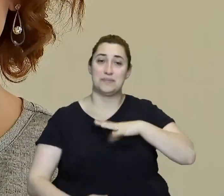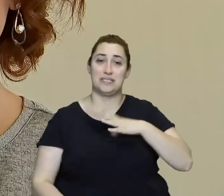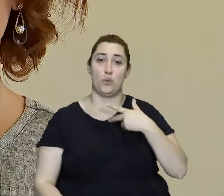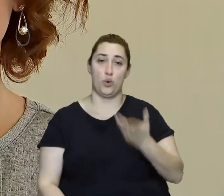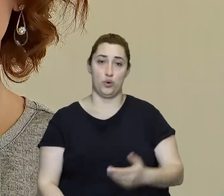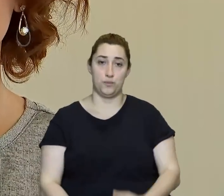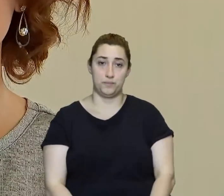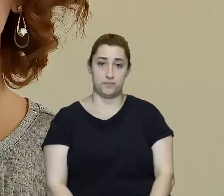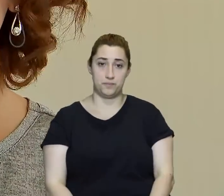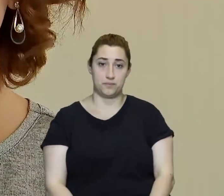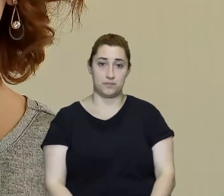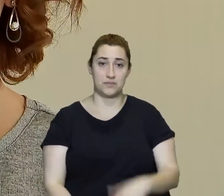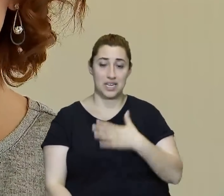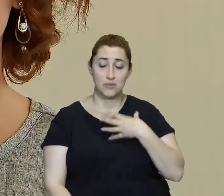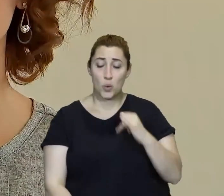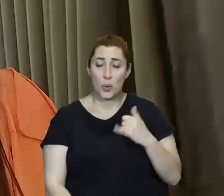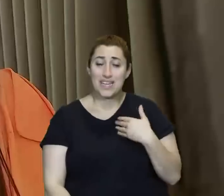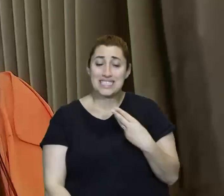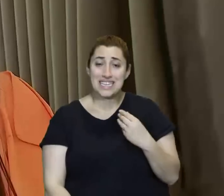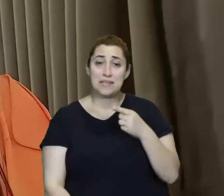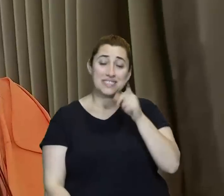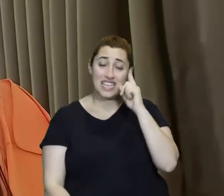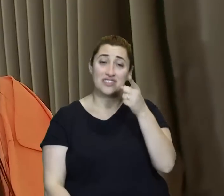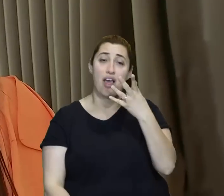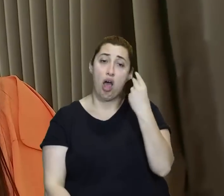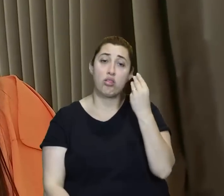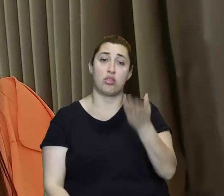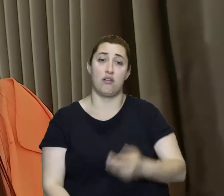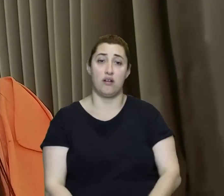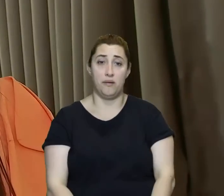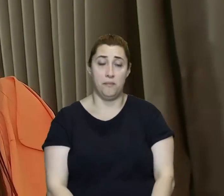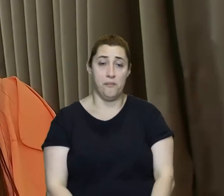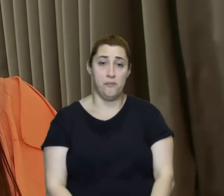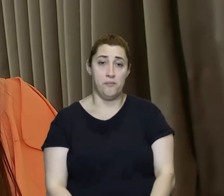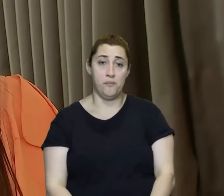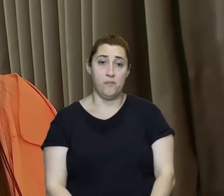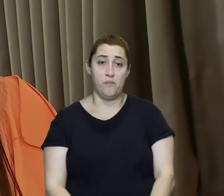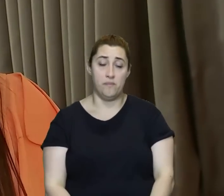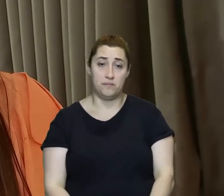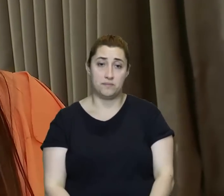istiyorum. Kendimi ne kadar kötü hissettim bir tek sen anlarsın.